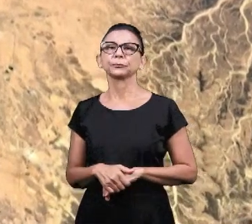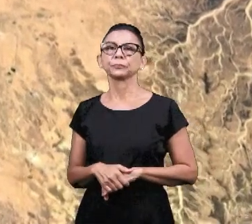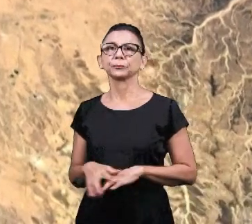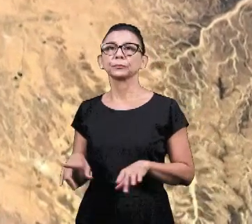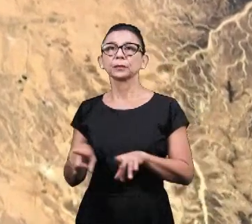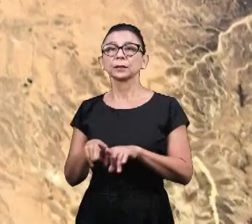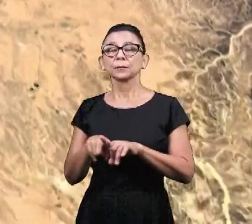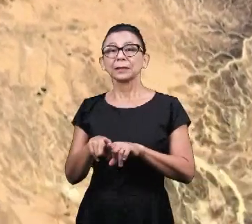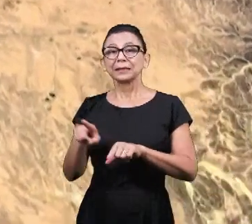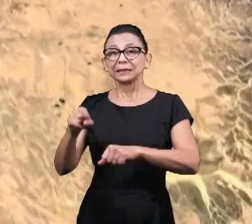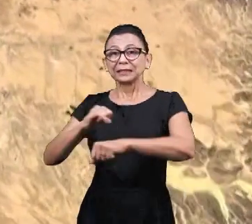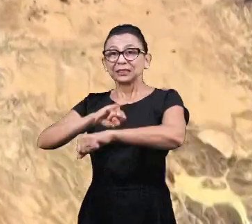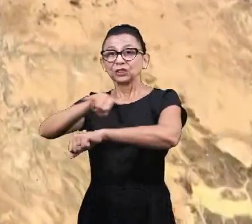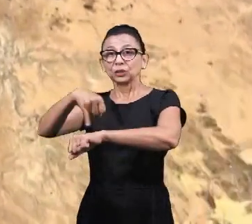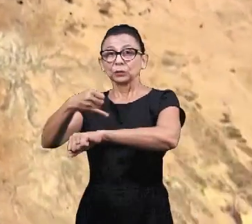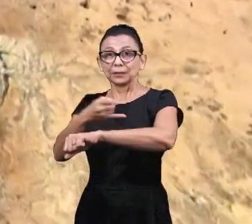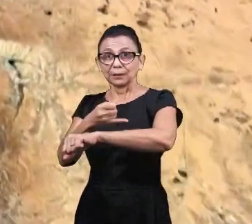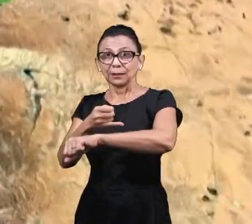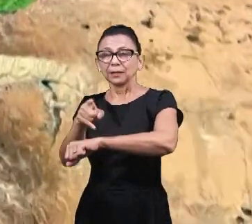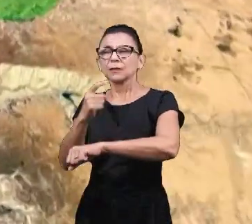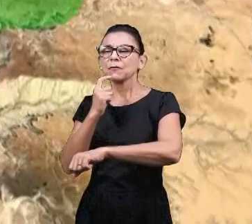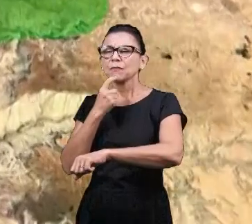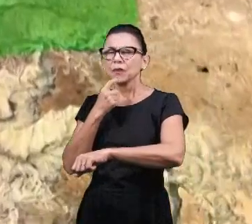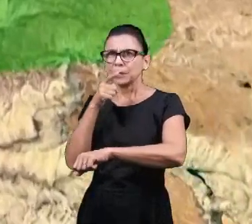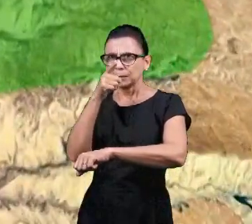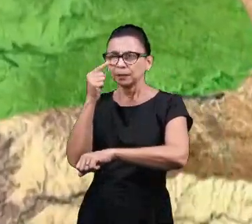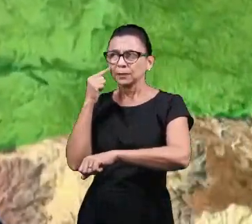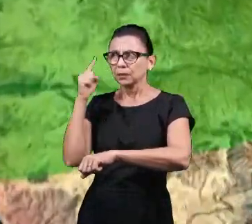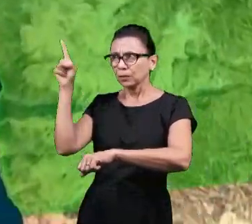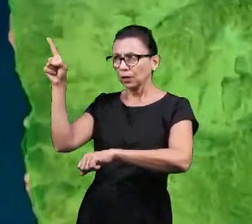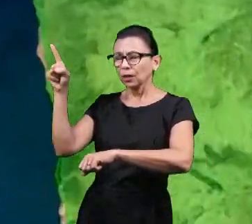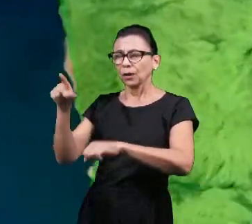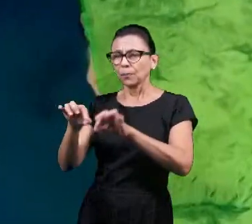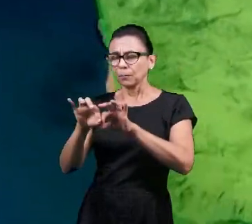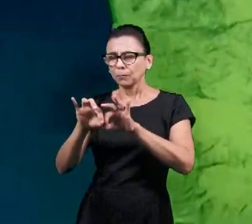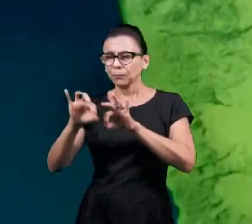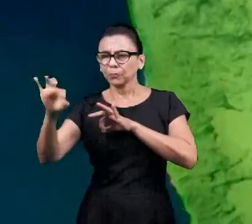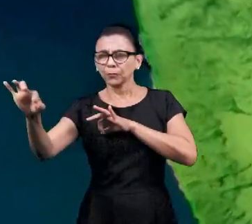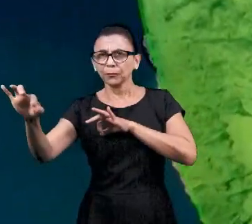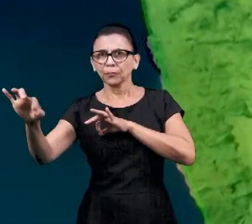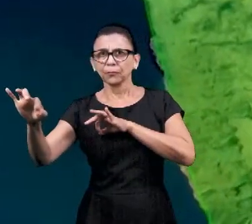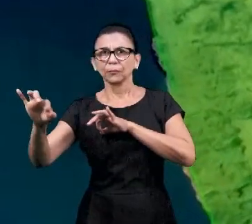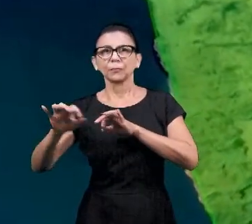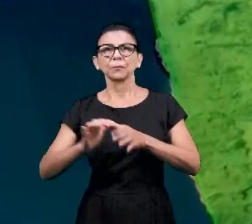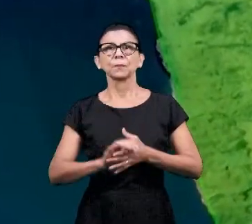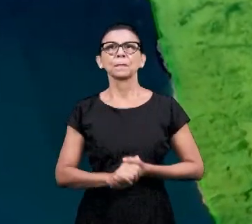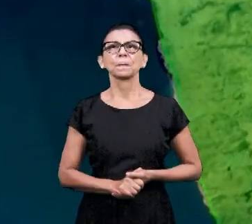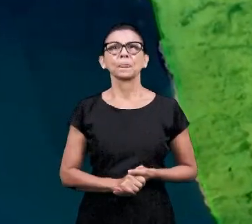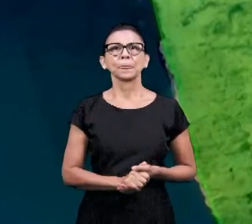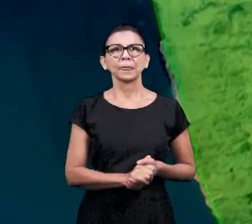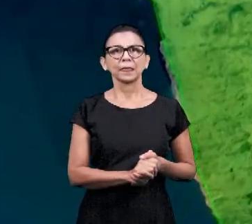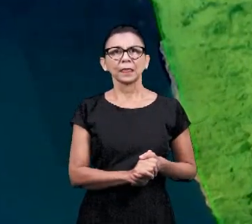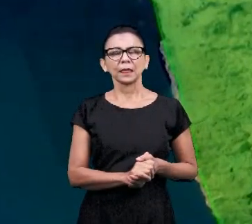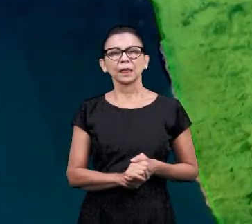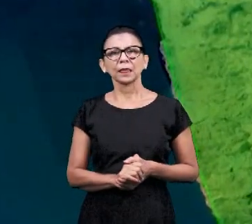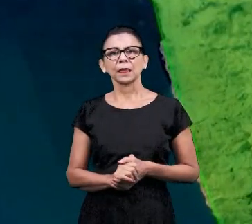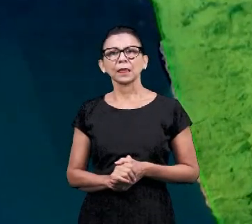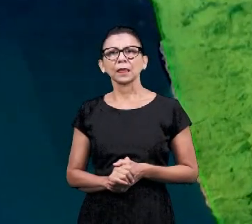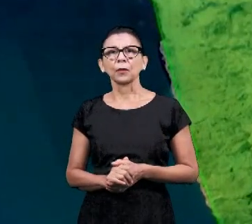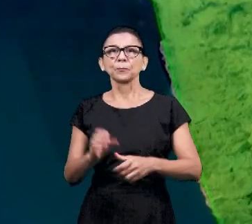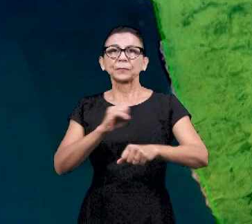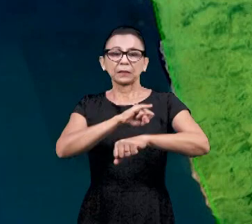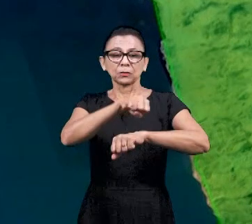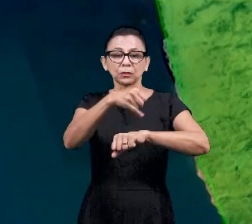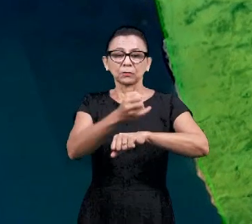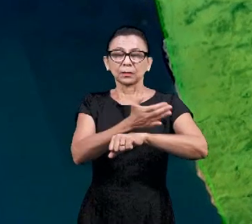de départ de la parabole racontée par le Seigneur Jésus du bon samaritain. Il est parti de Jérusalem pour Jéricho.